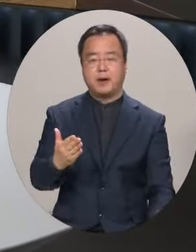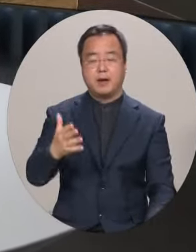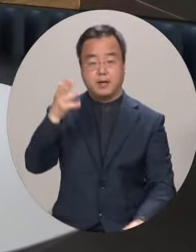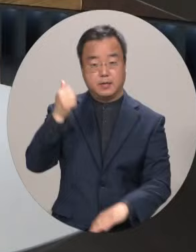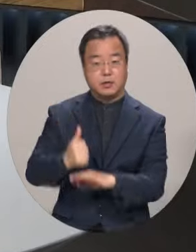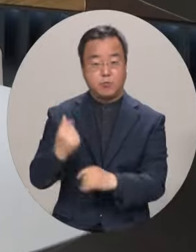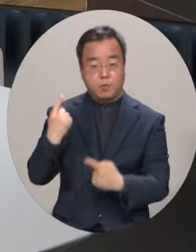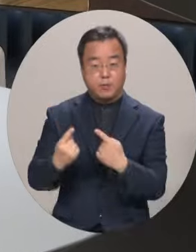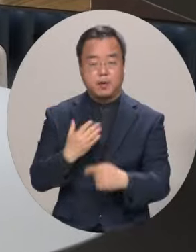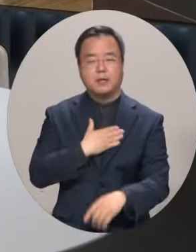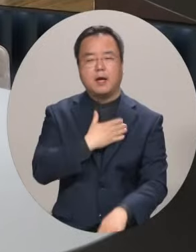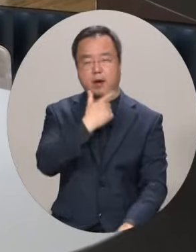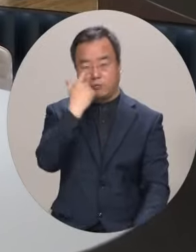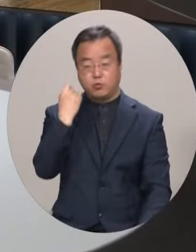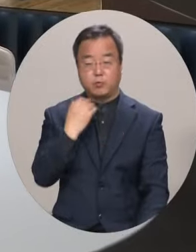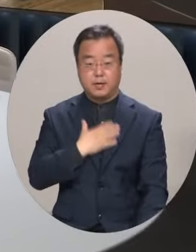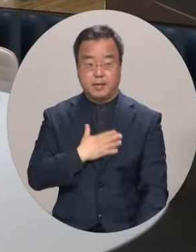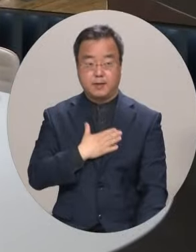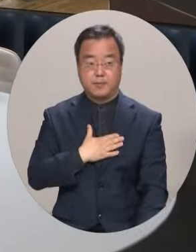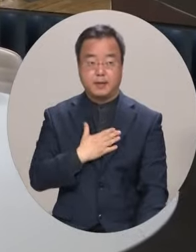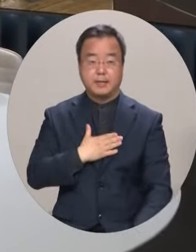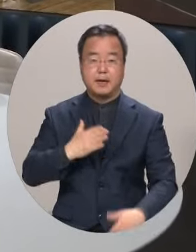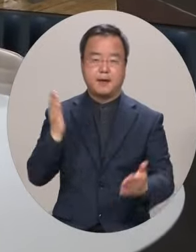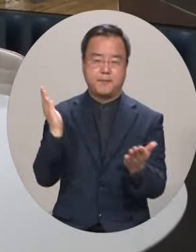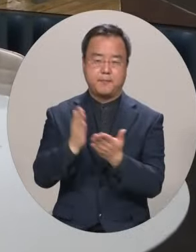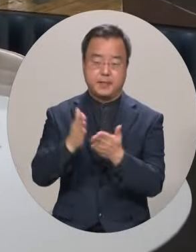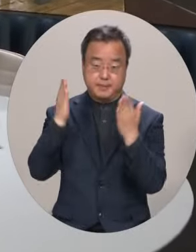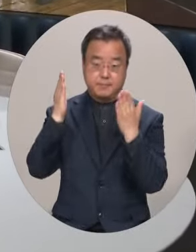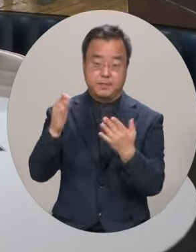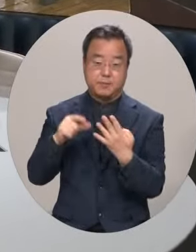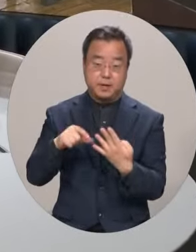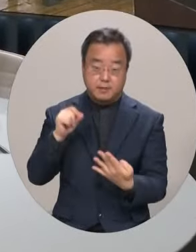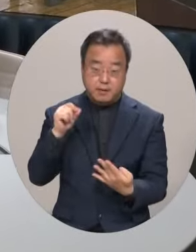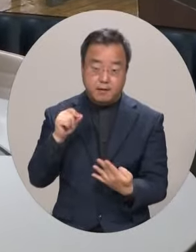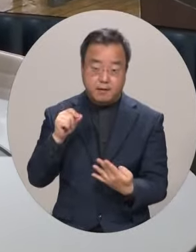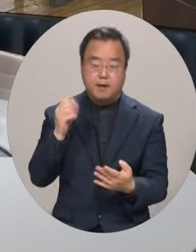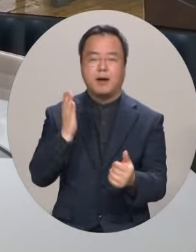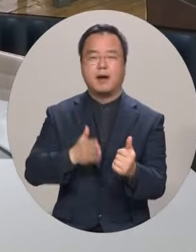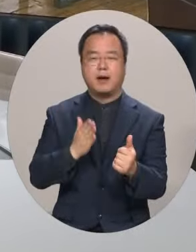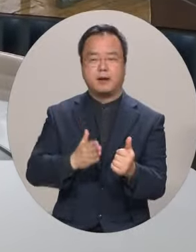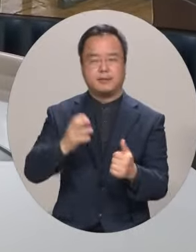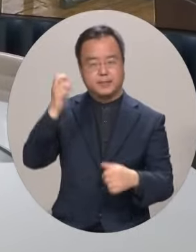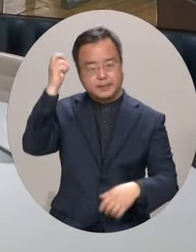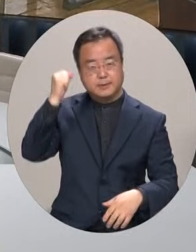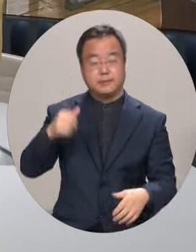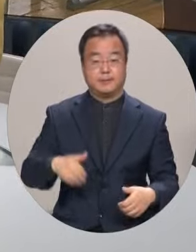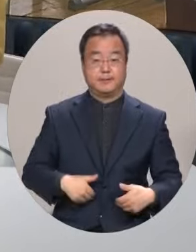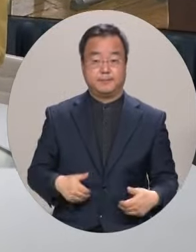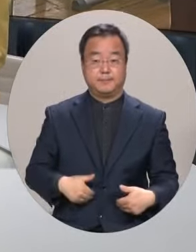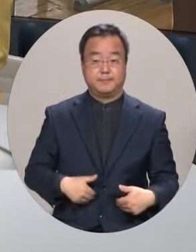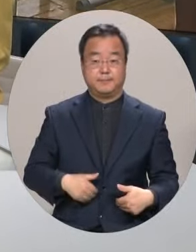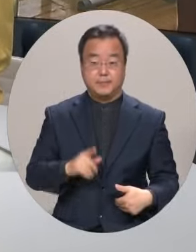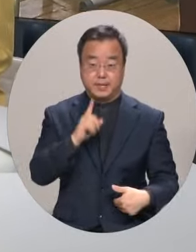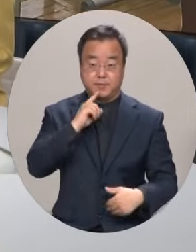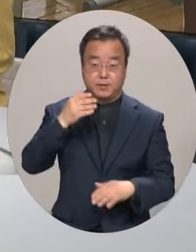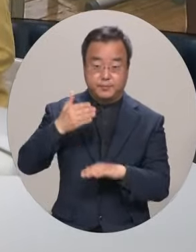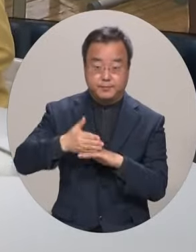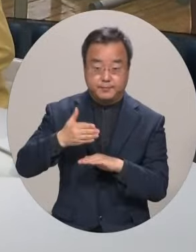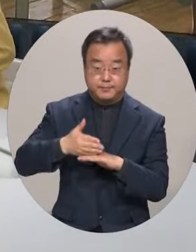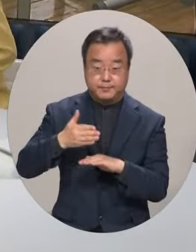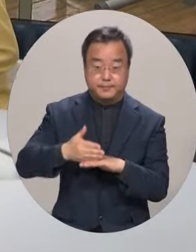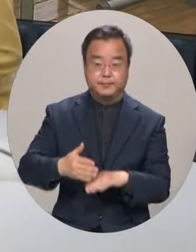약점을 잘 살펴서 나에게 맞는 방향을 설정하자이 조언은 우리 수험 들이 꼭 기억해야 하겠습니다 선생님 오늘 말씀